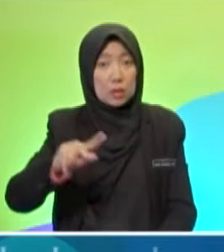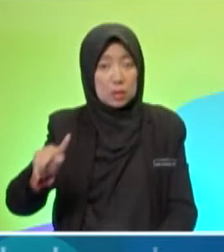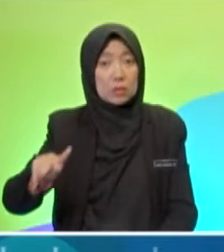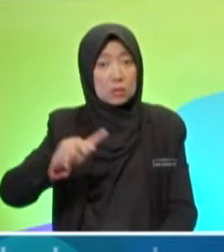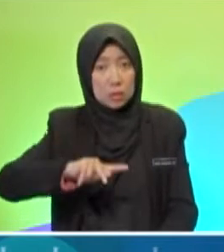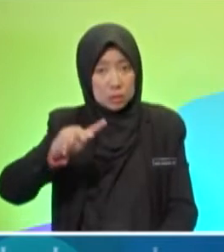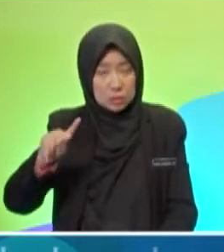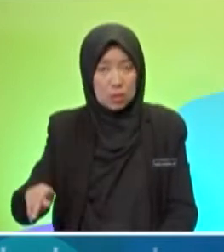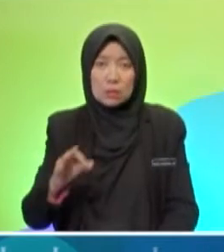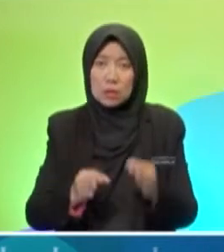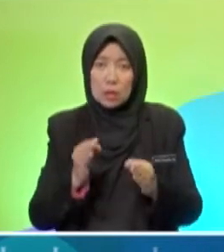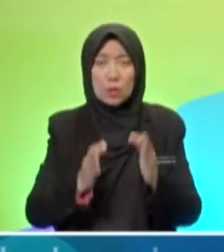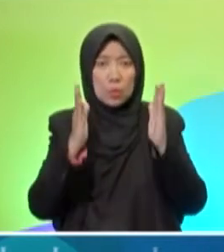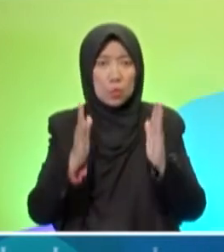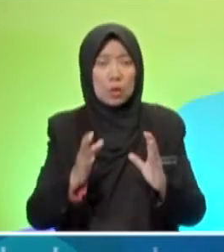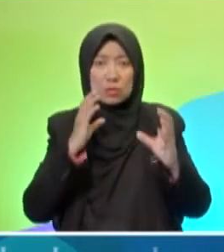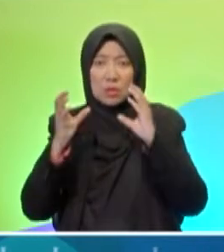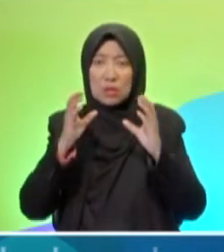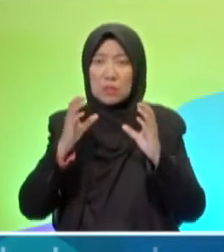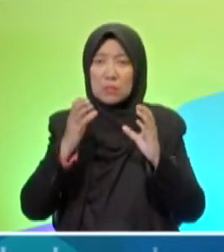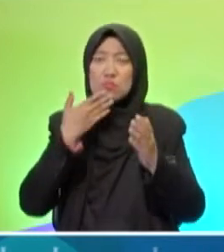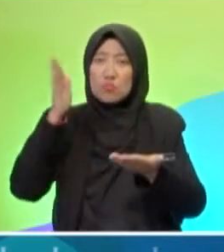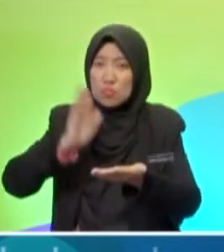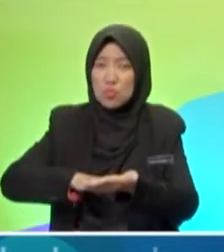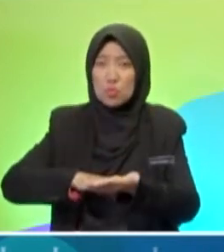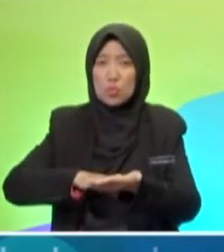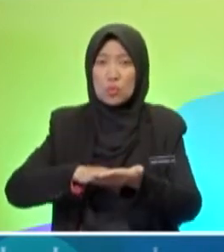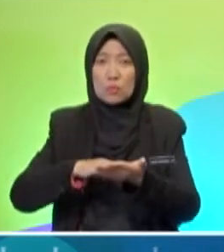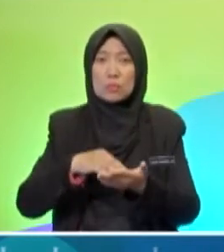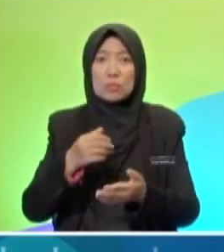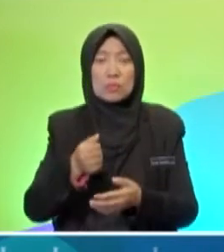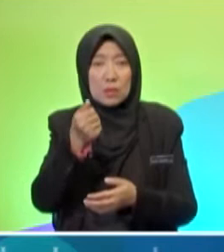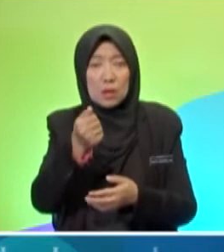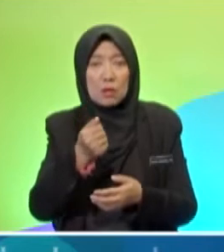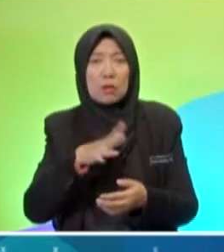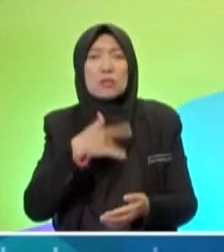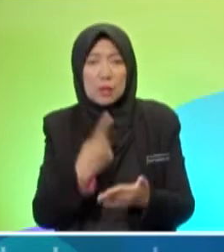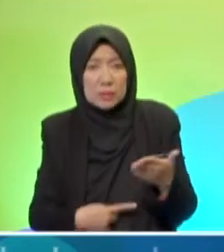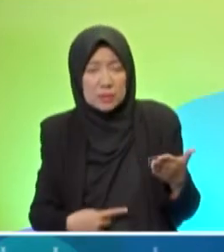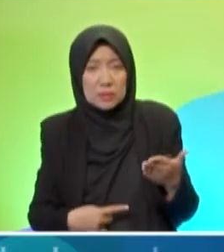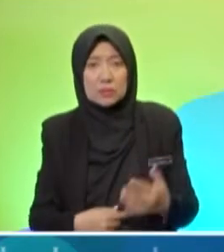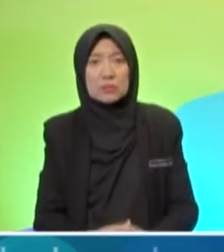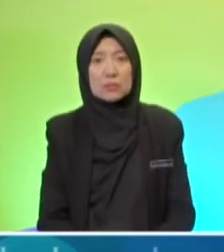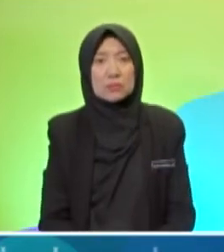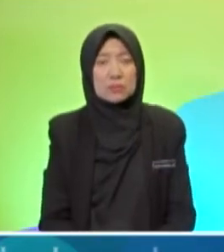kalau orang bercakap perkataan yang kasar dan kesah kepada Zakwan apa zat pada set